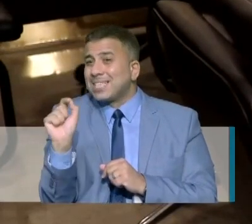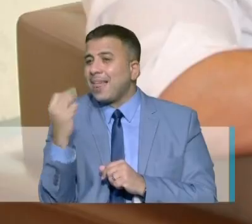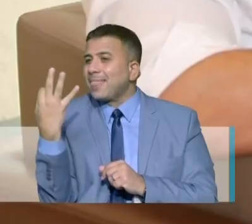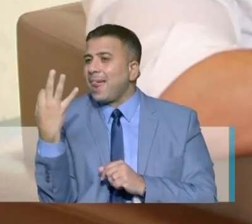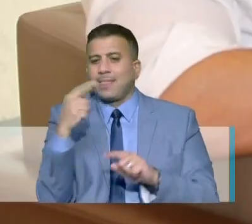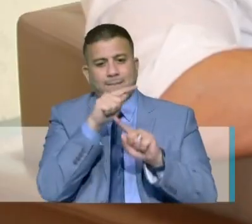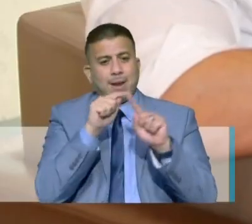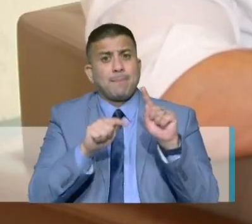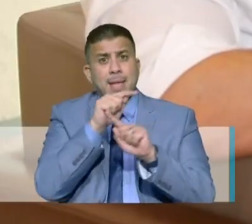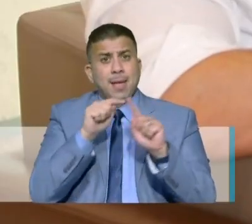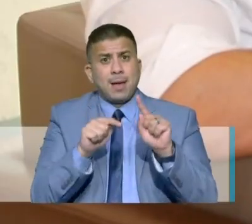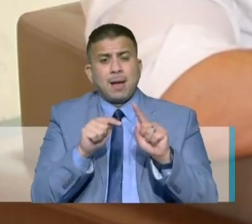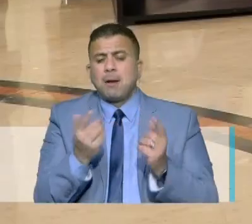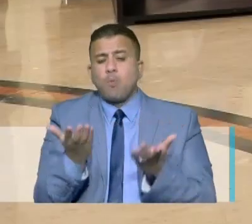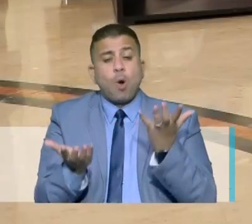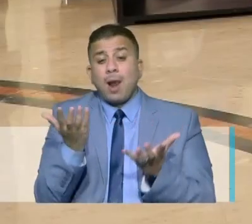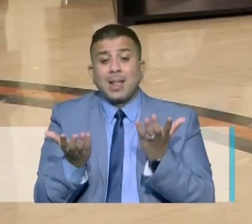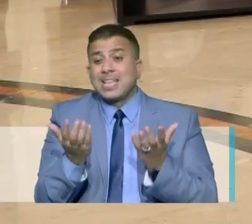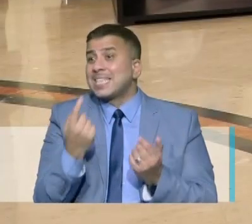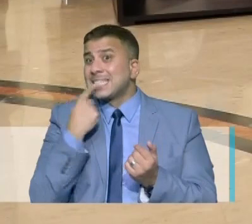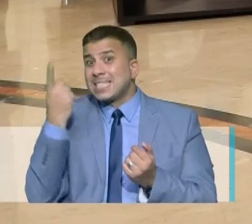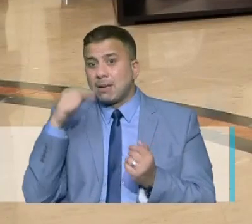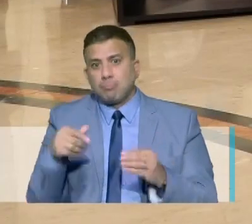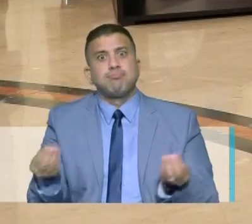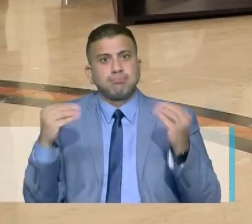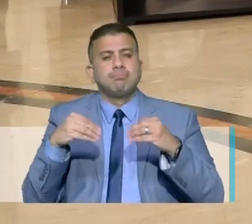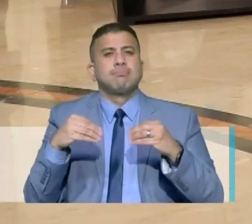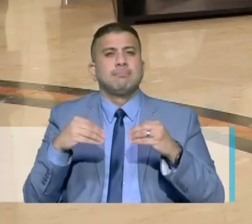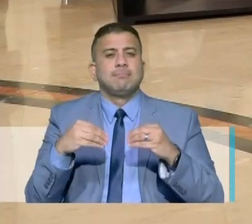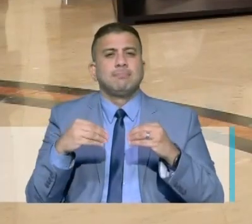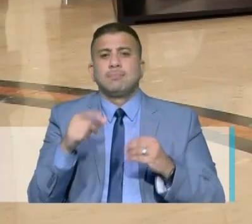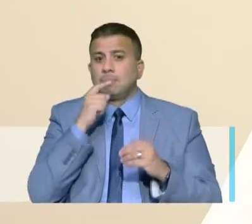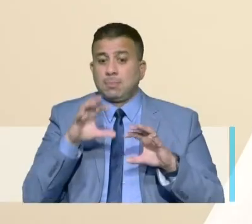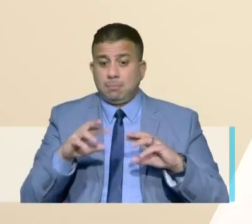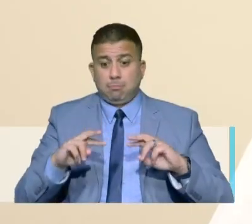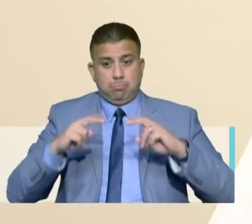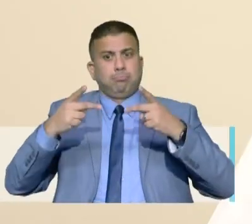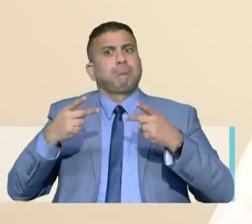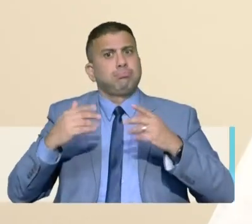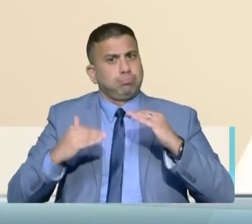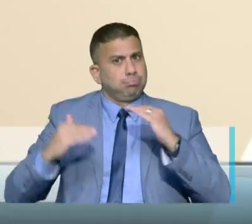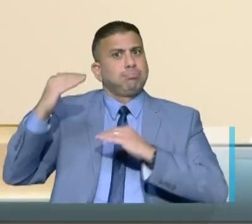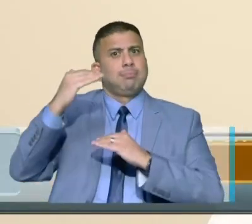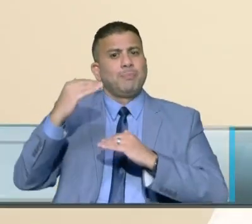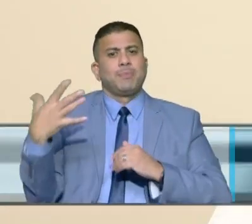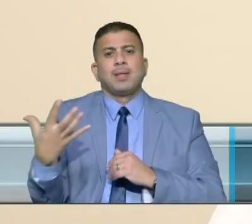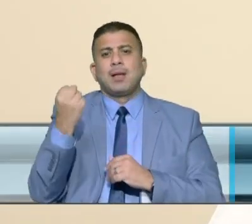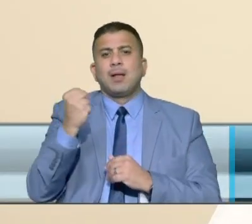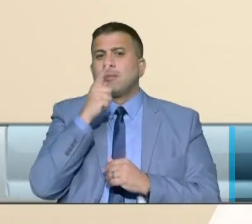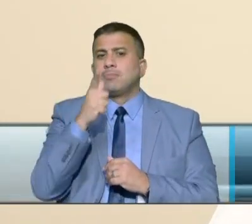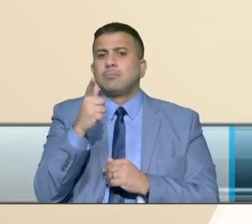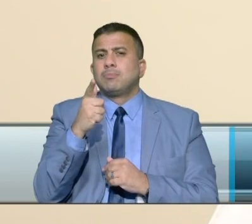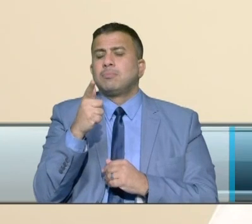في مقارنه بالفتره نفسها من العام الماضي كان في نقله نوعيه بالنسبه لتملك